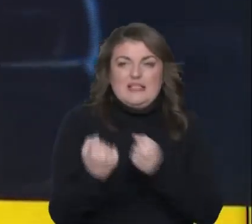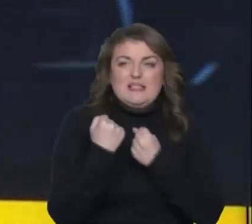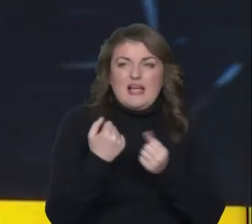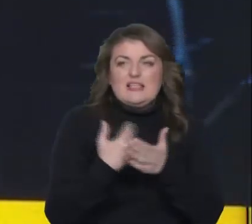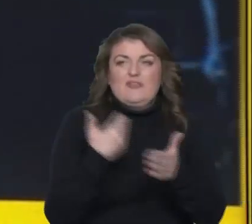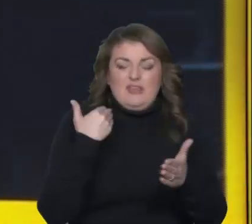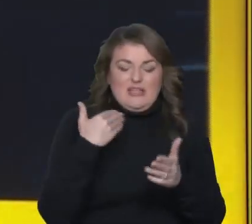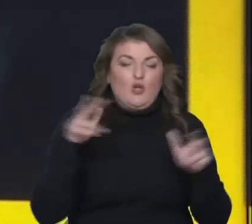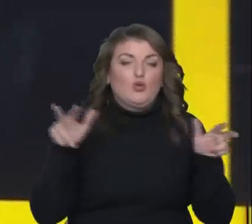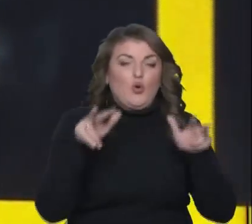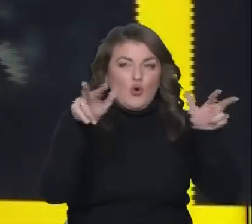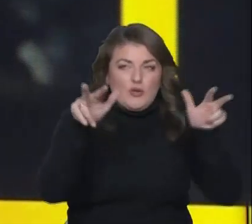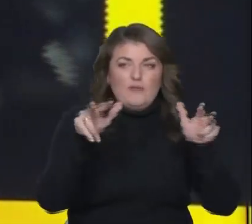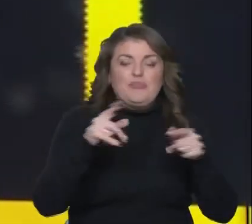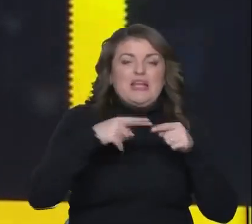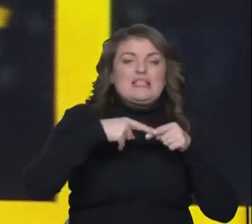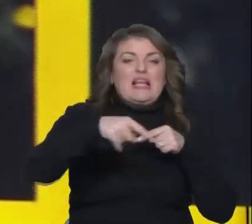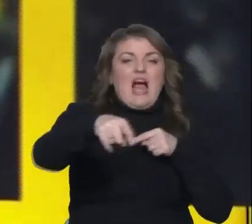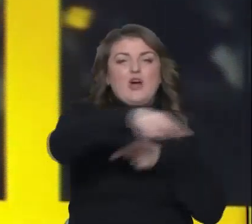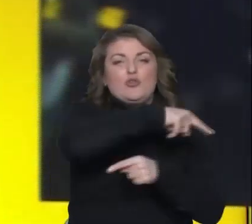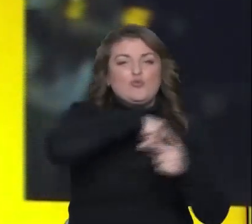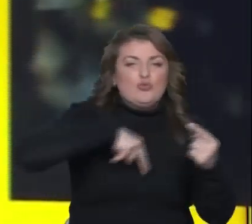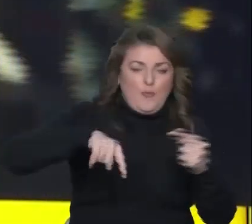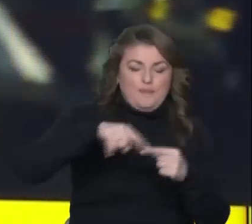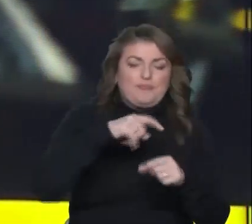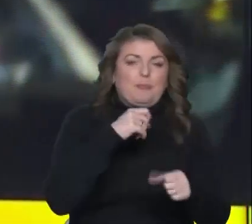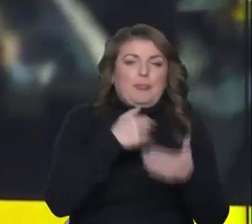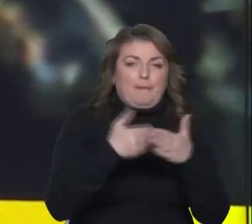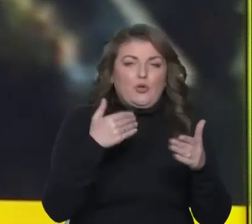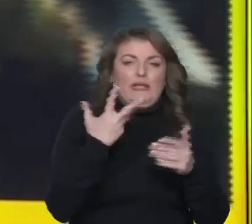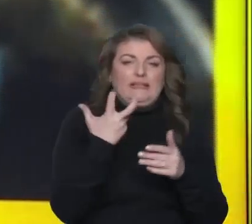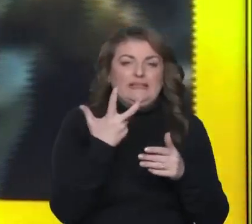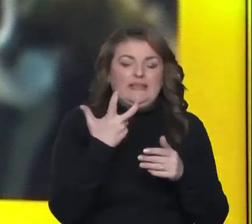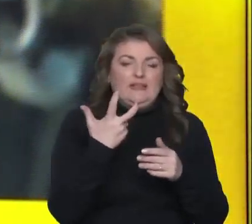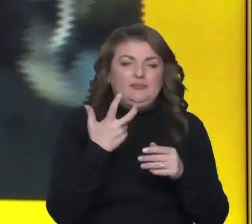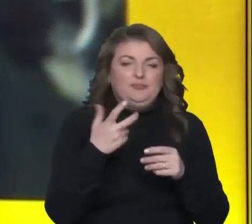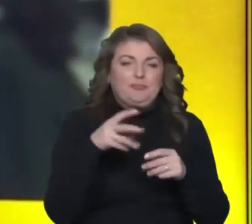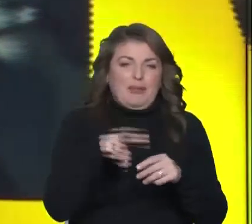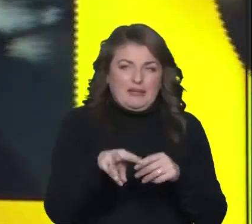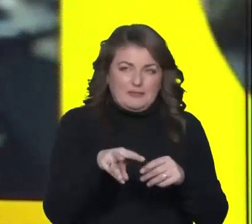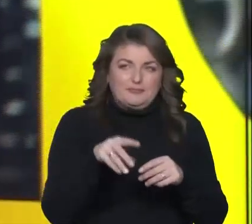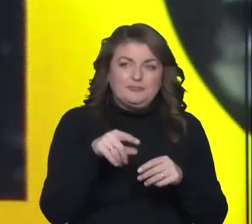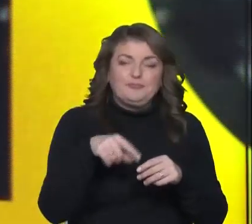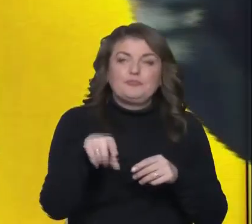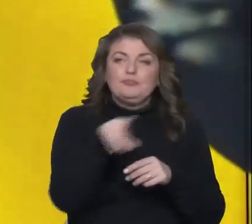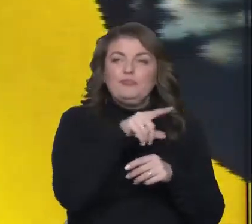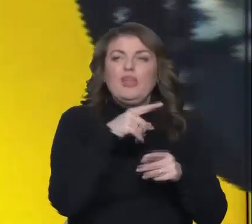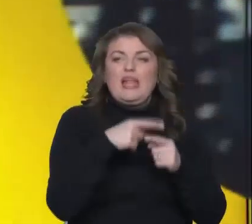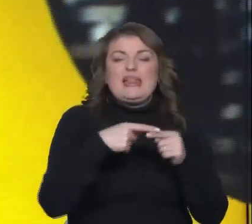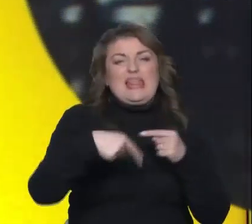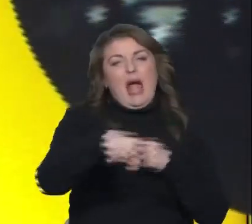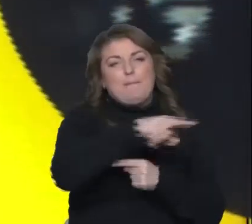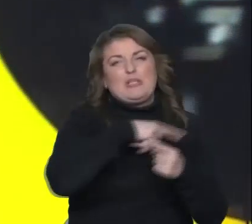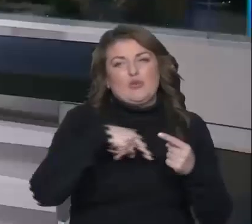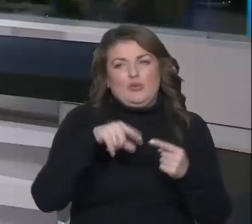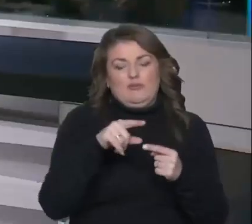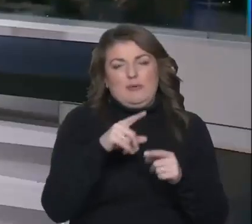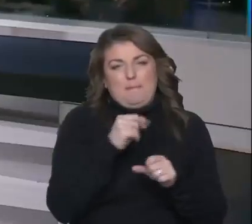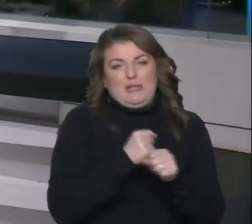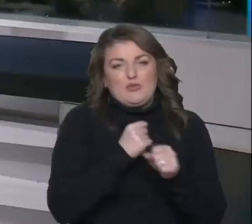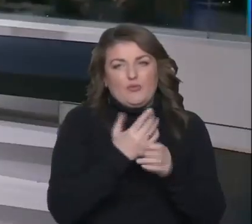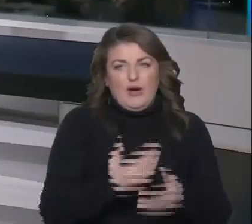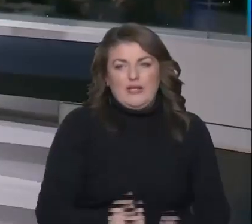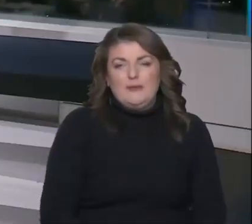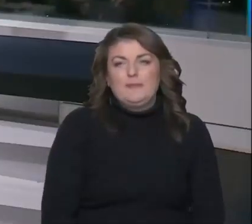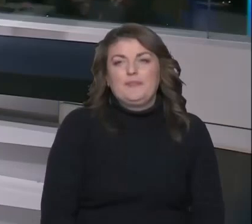від FPV-дронів з радіусом дії понад 300 метрів. В залежності від протоколів або каналів діапазонів працювання.